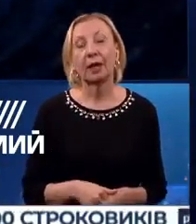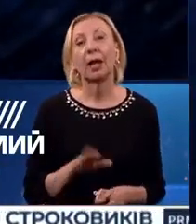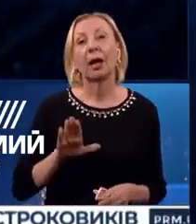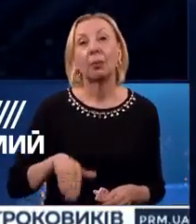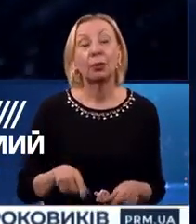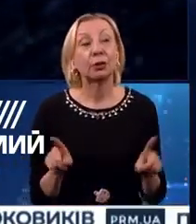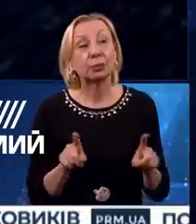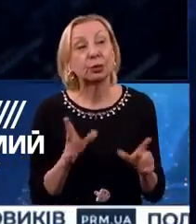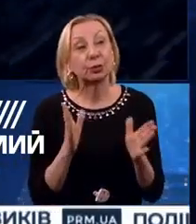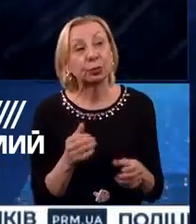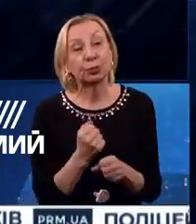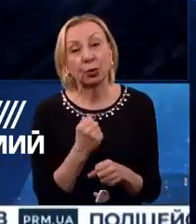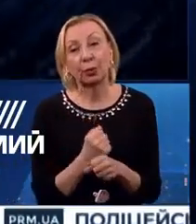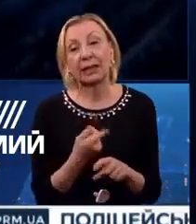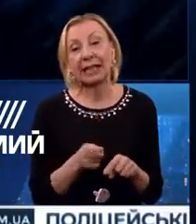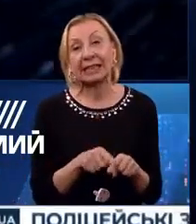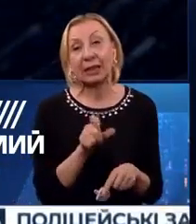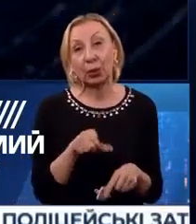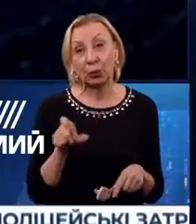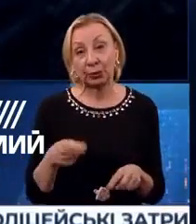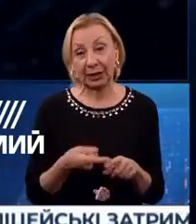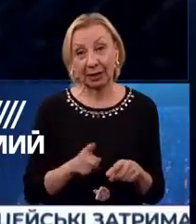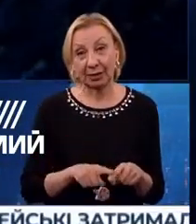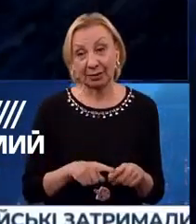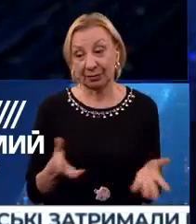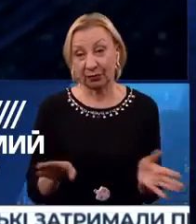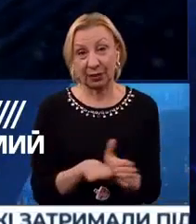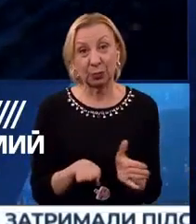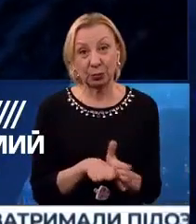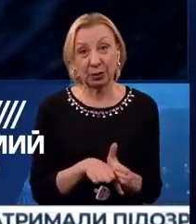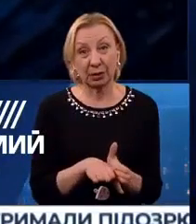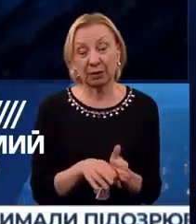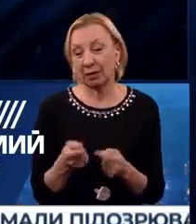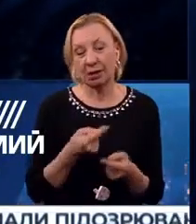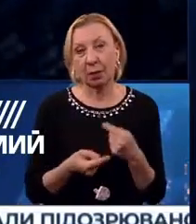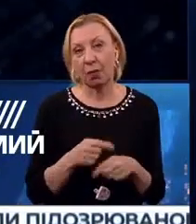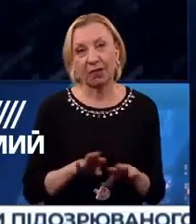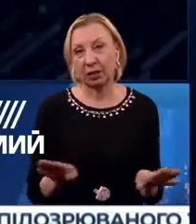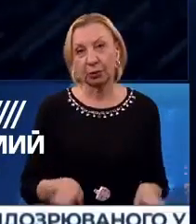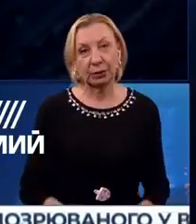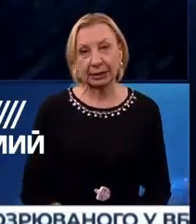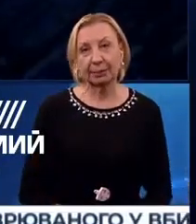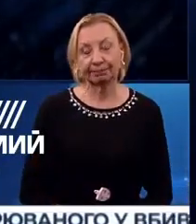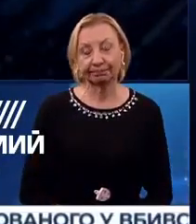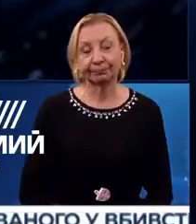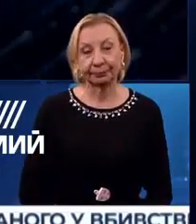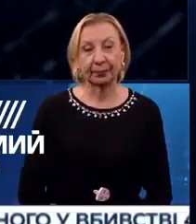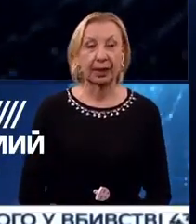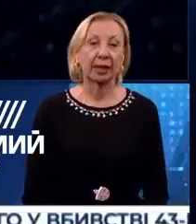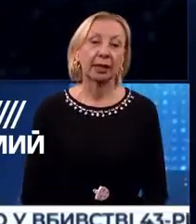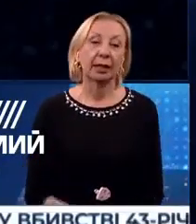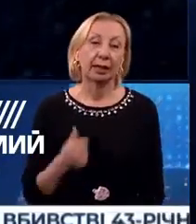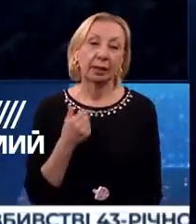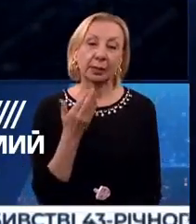потім щось зроблять, але ці люди, які зараз у них працюють і пішли у відпустку, вони вже до них не повернуться. Так що, от